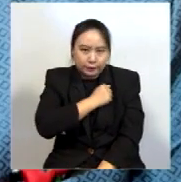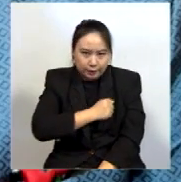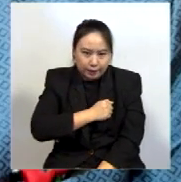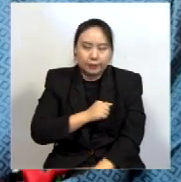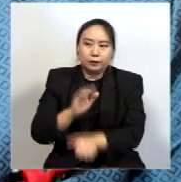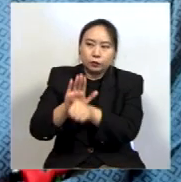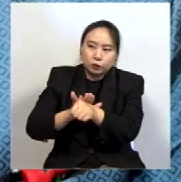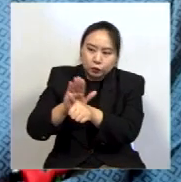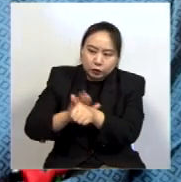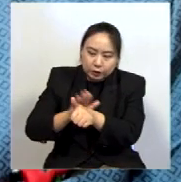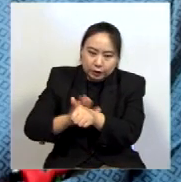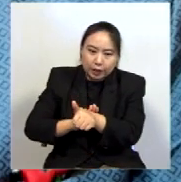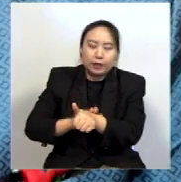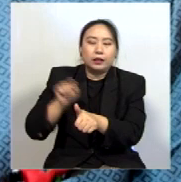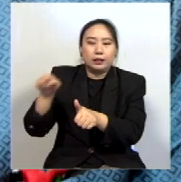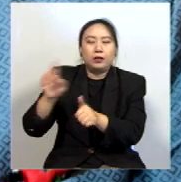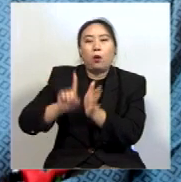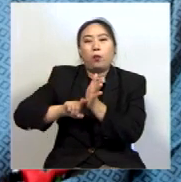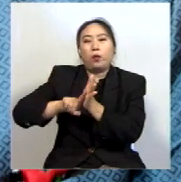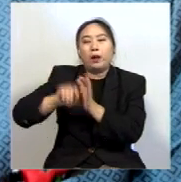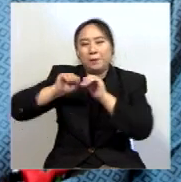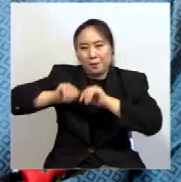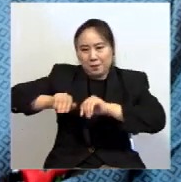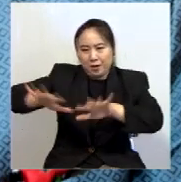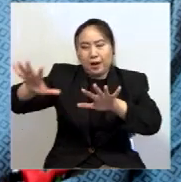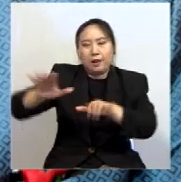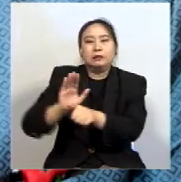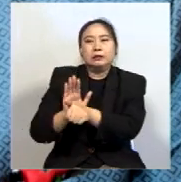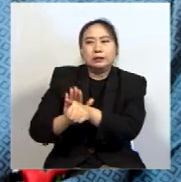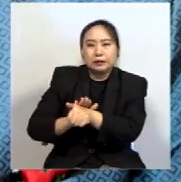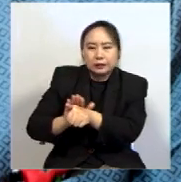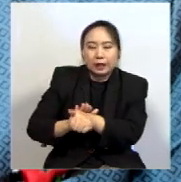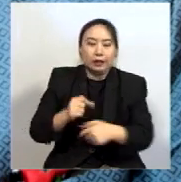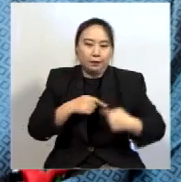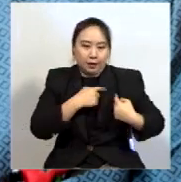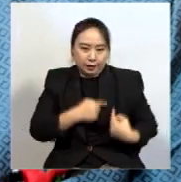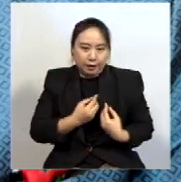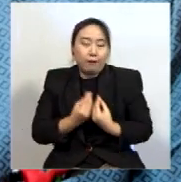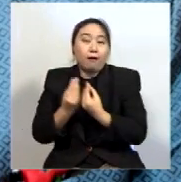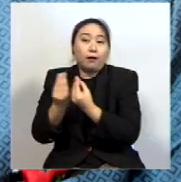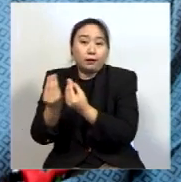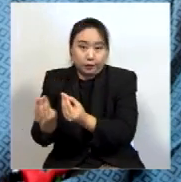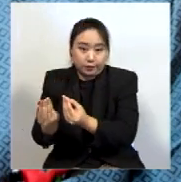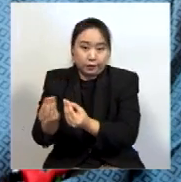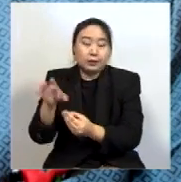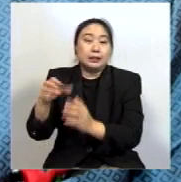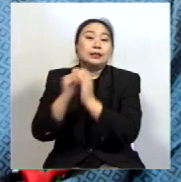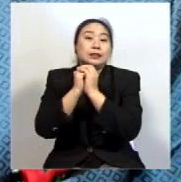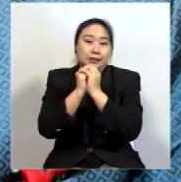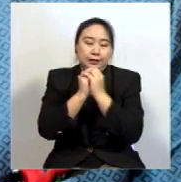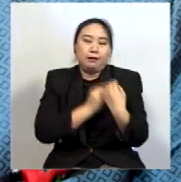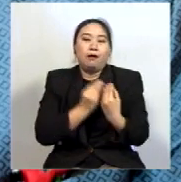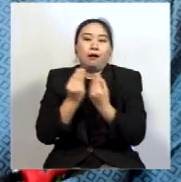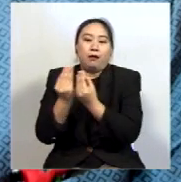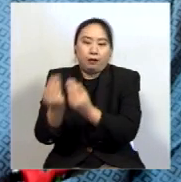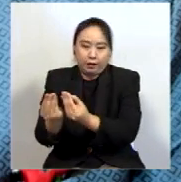จแล้วก็เห็นอกเห็นใจอย่างลึกซึ้งต่อการแพร่ระบาดของเชื้อไวรัสโคโรนาพร้อมกับส่งกำลังใจให้กับทางสาธารณรัฐประชาชน